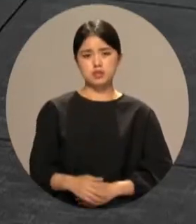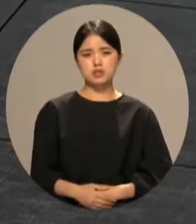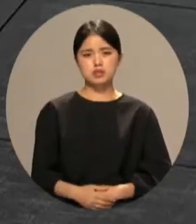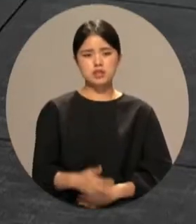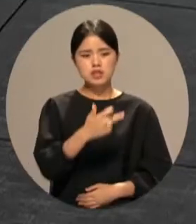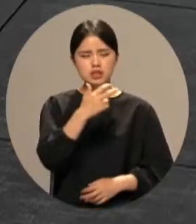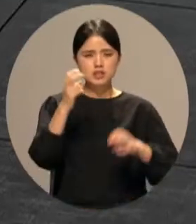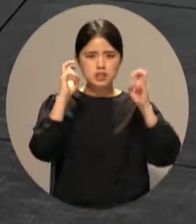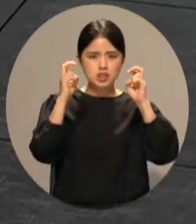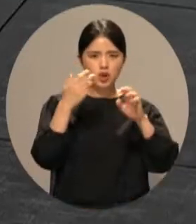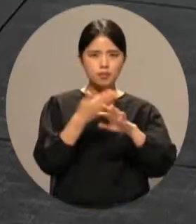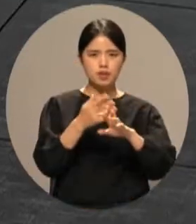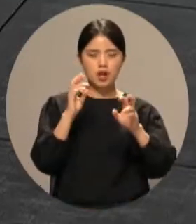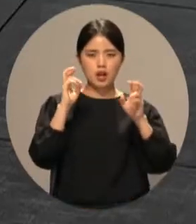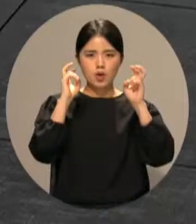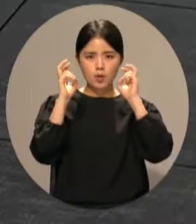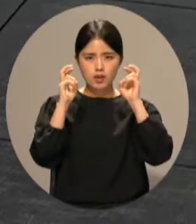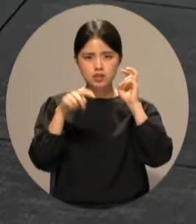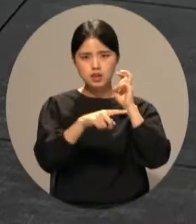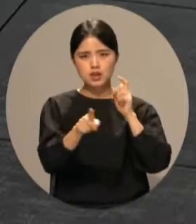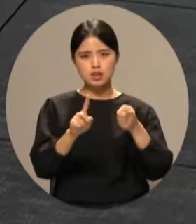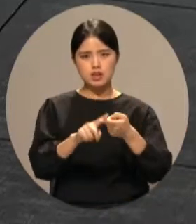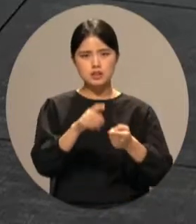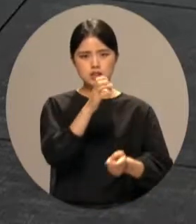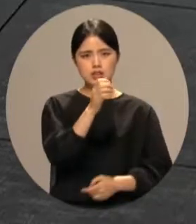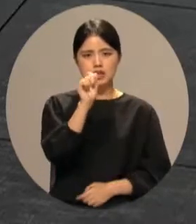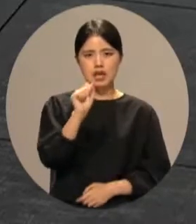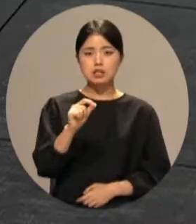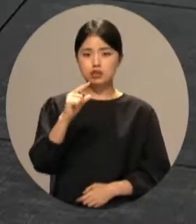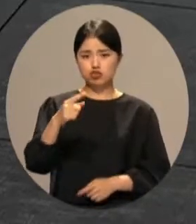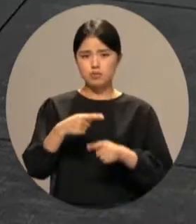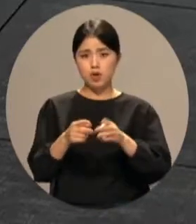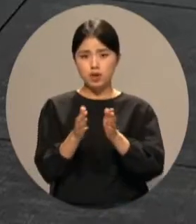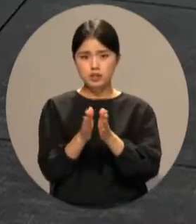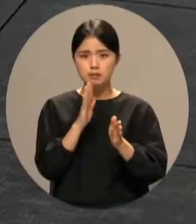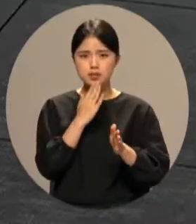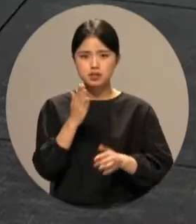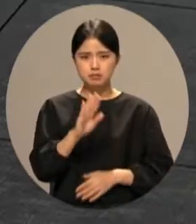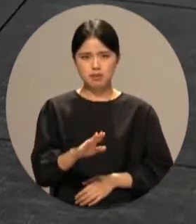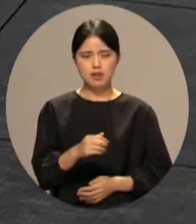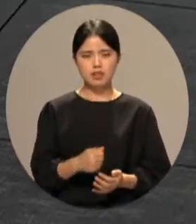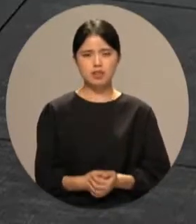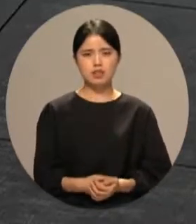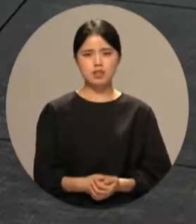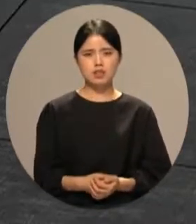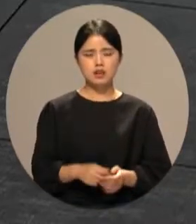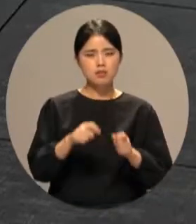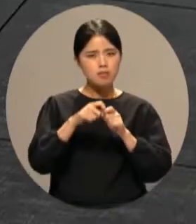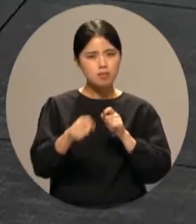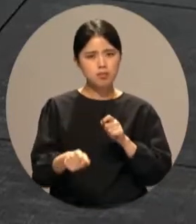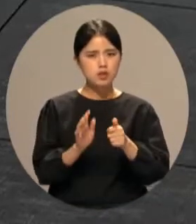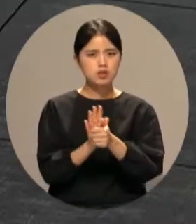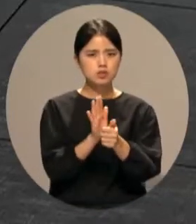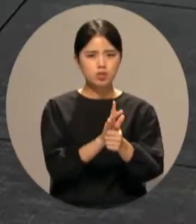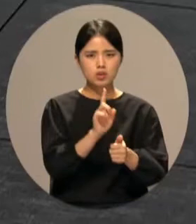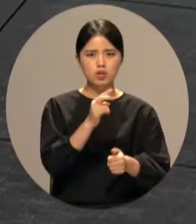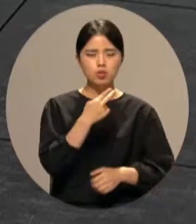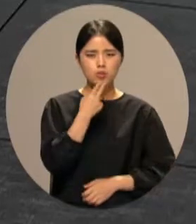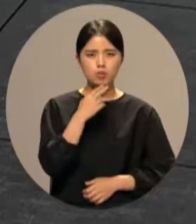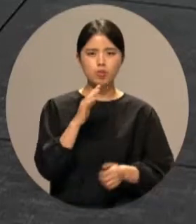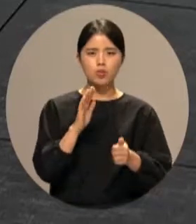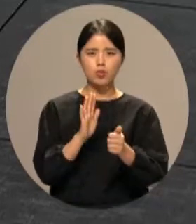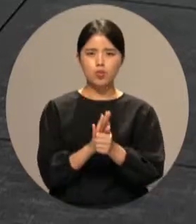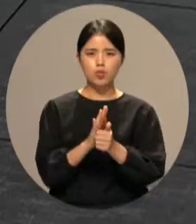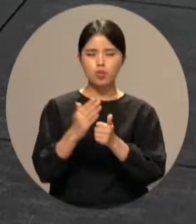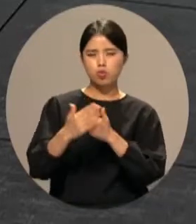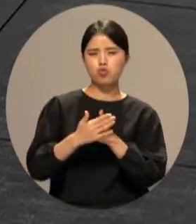해외 거래처에서 ESG 평가 요구를 받기 시작했지만 거래처의 지원은 전무하거나 거의 도움이 되지 않는다는